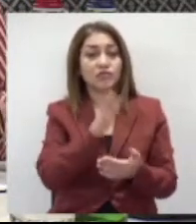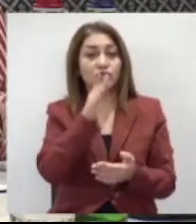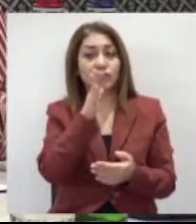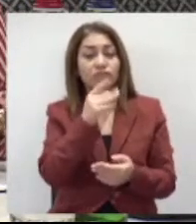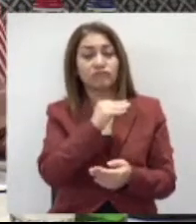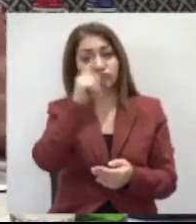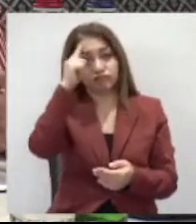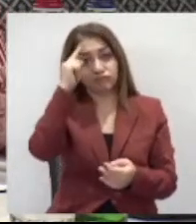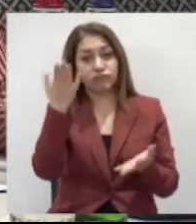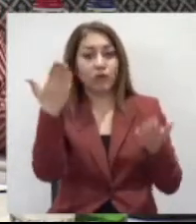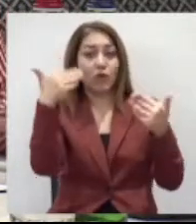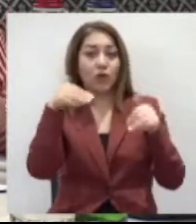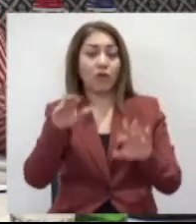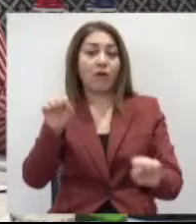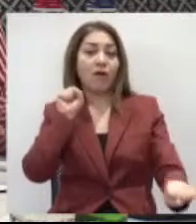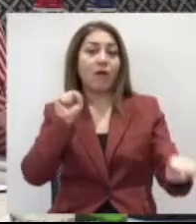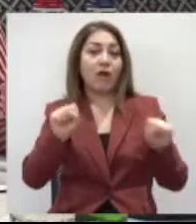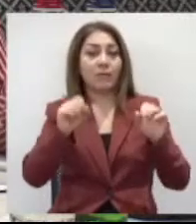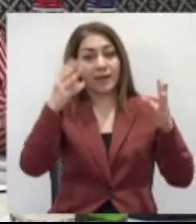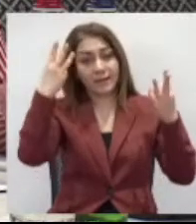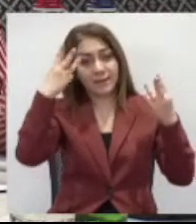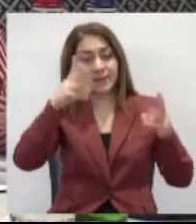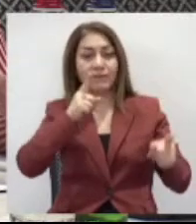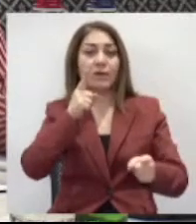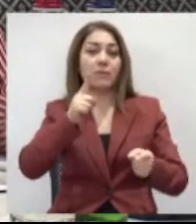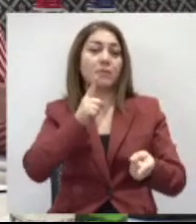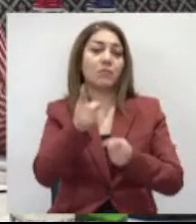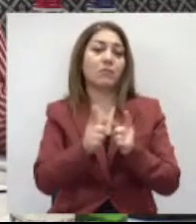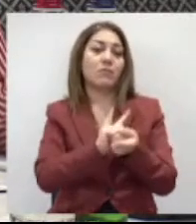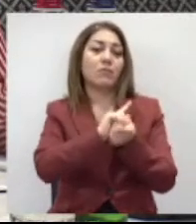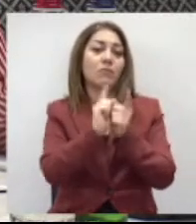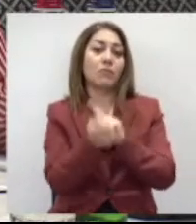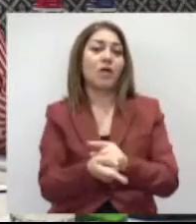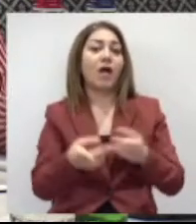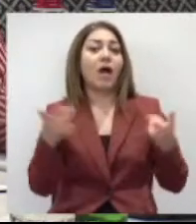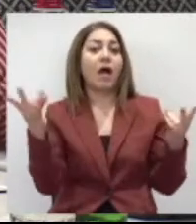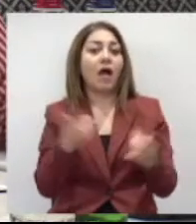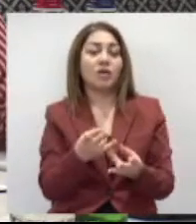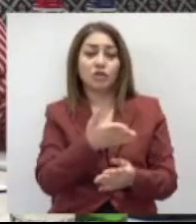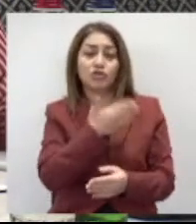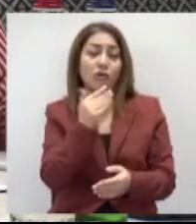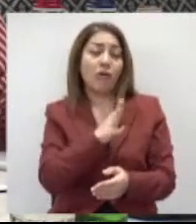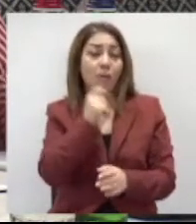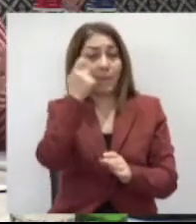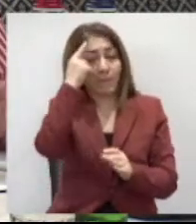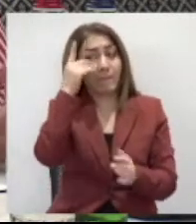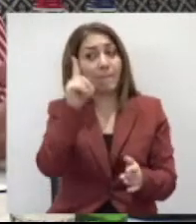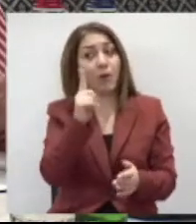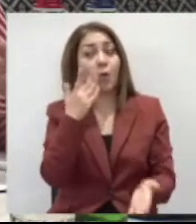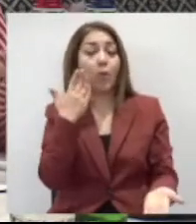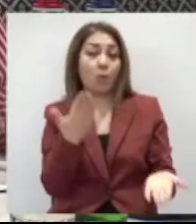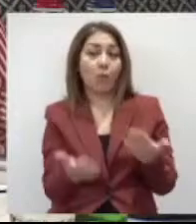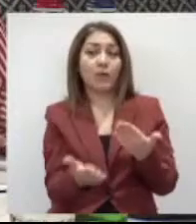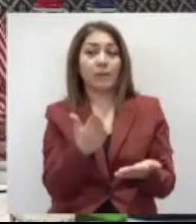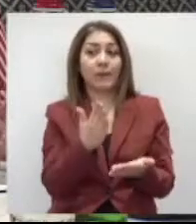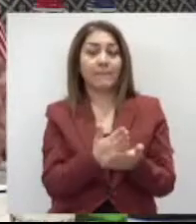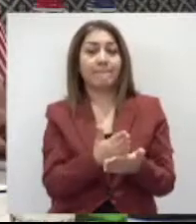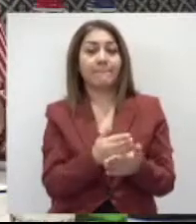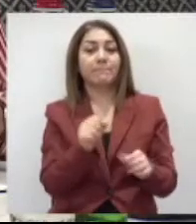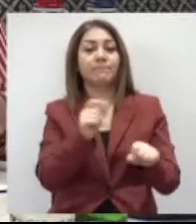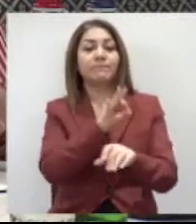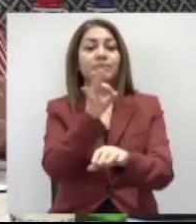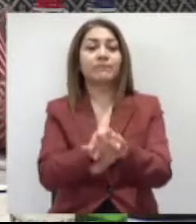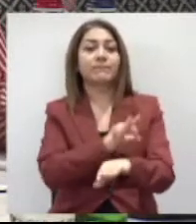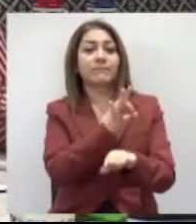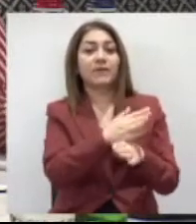այն եզրակացության, որ կառավարման ձևի փոփոխության կարիք որպես այդպիսին չկա, բայց կա օրինակ իշխանությունների բաժանման